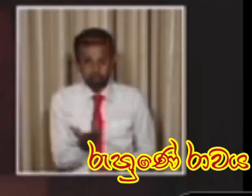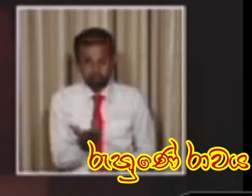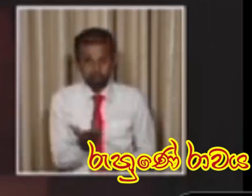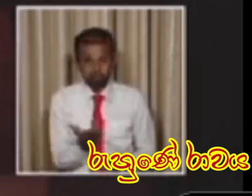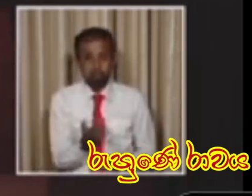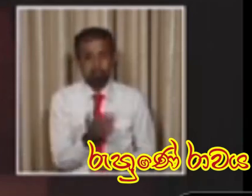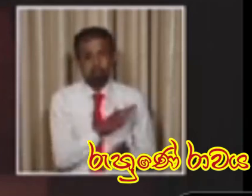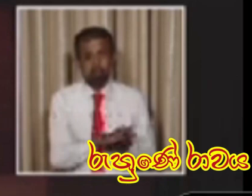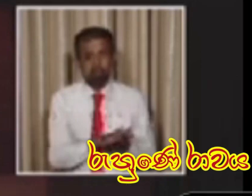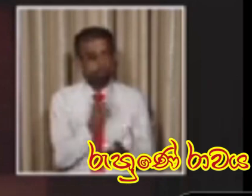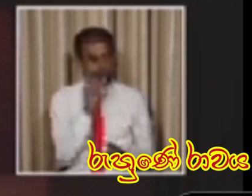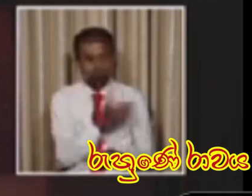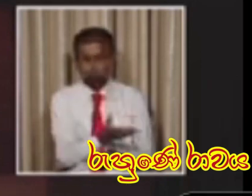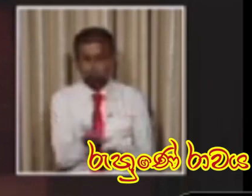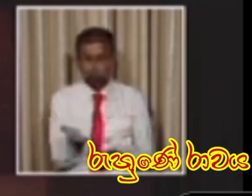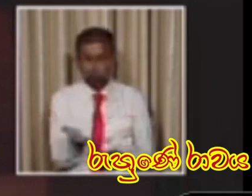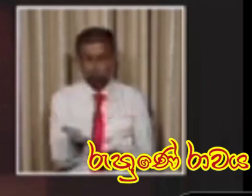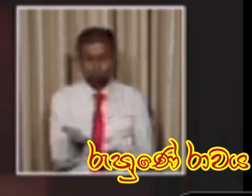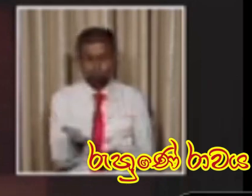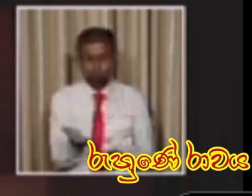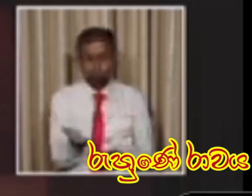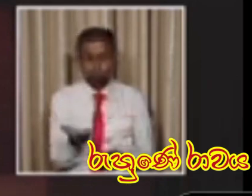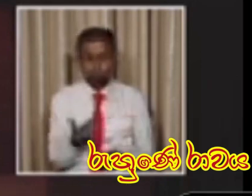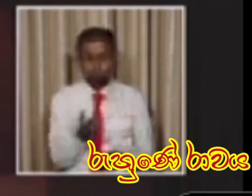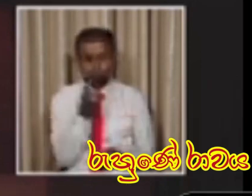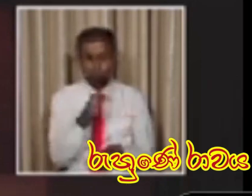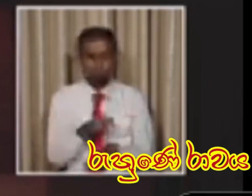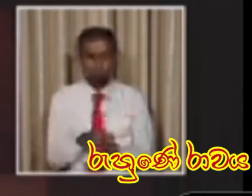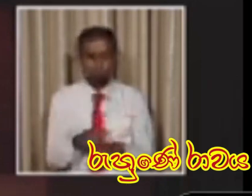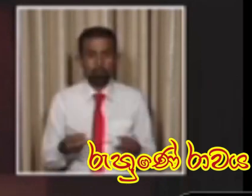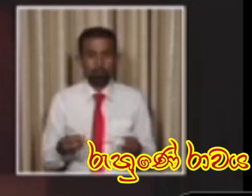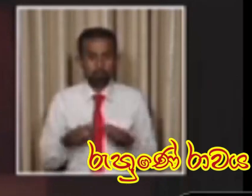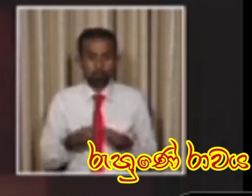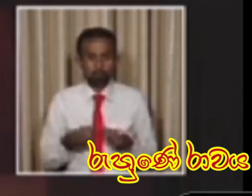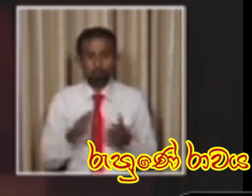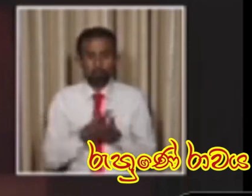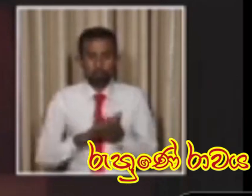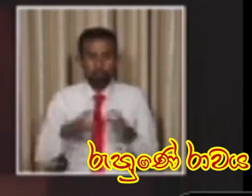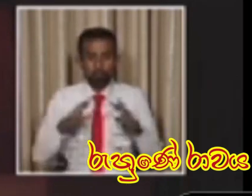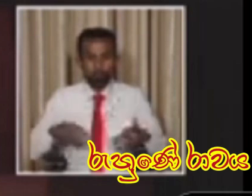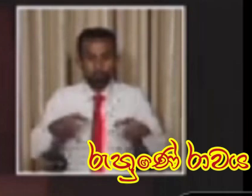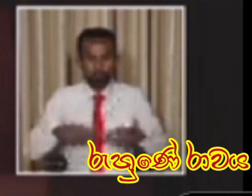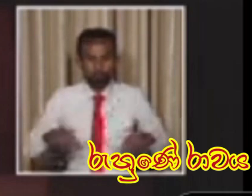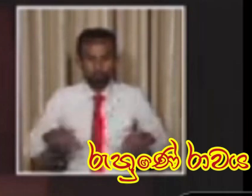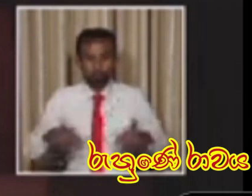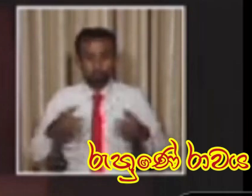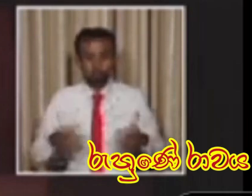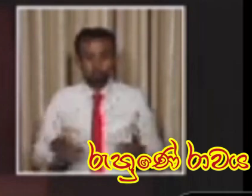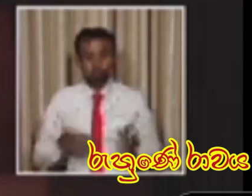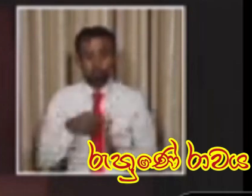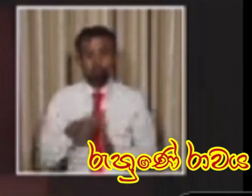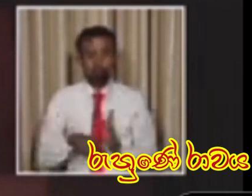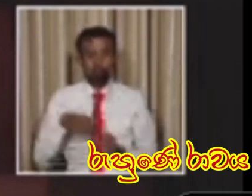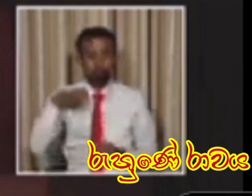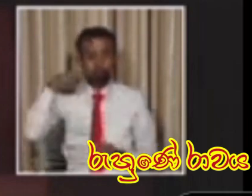මැදිහත් වෙන්න මේ කාරණාවට. මැදිහත් වෙලා අපි පොඩි කාලයක් අරගෙන මේව පරිශීලනය කරලා මේ රටේ